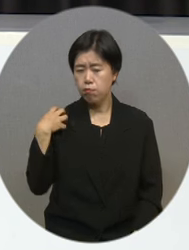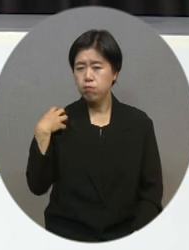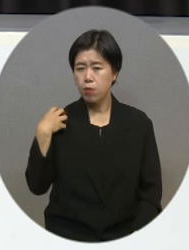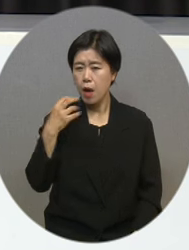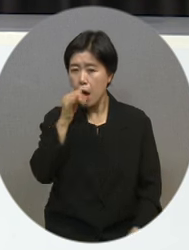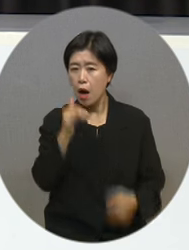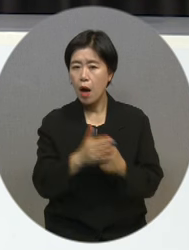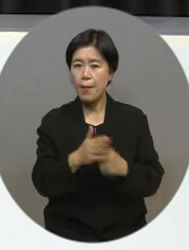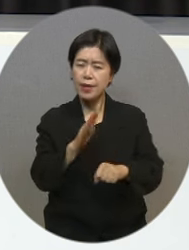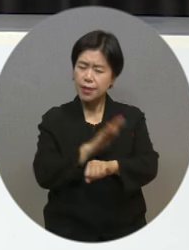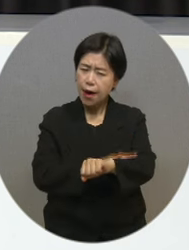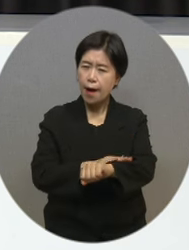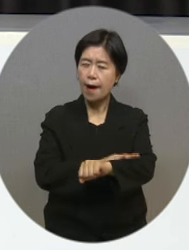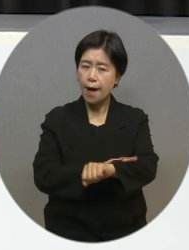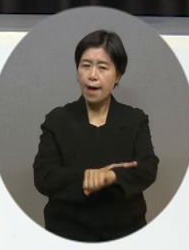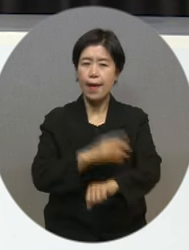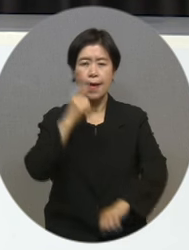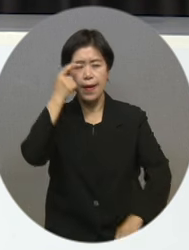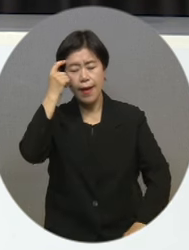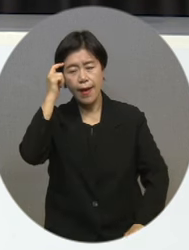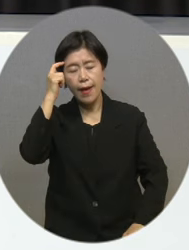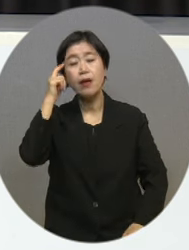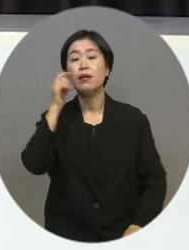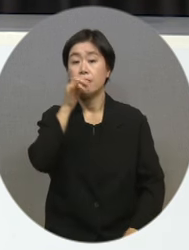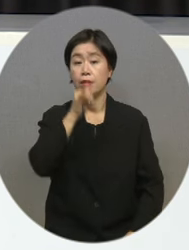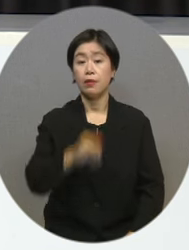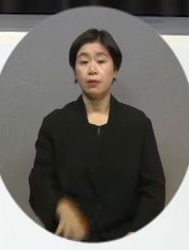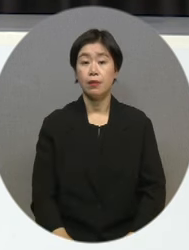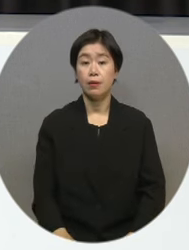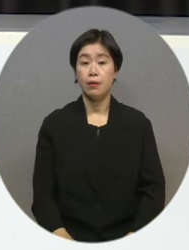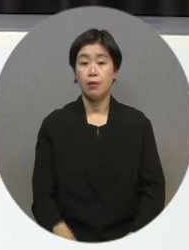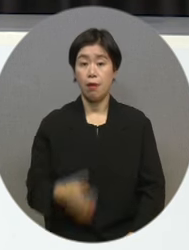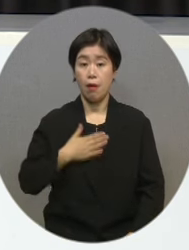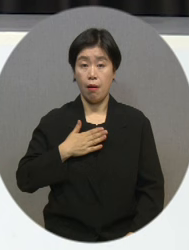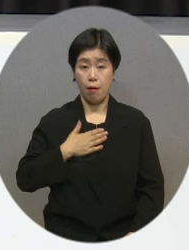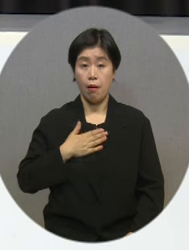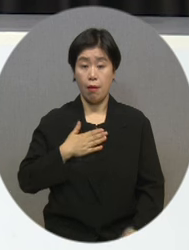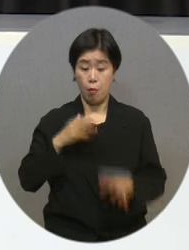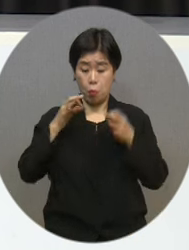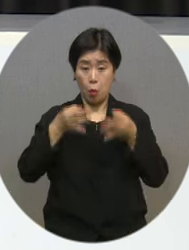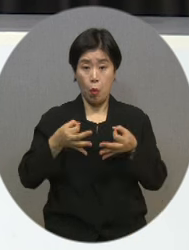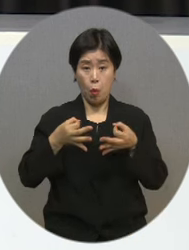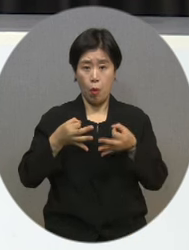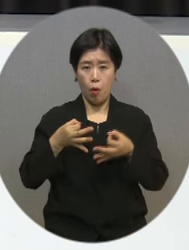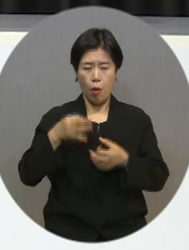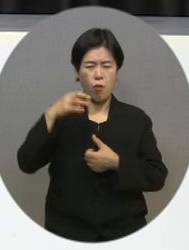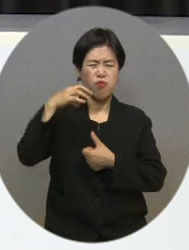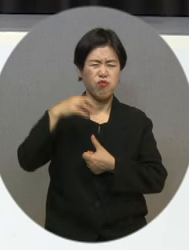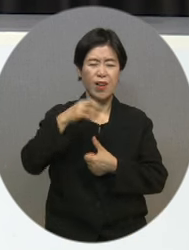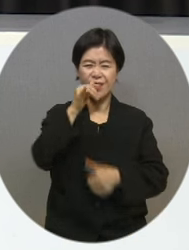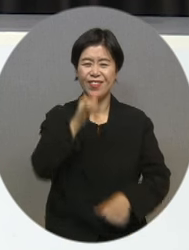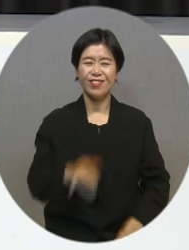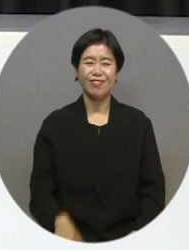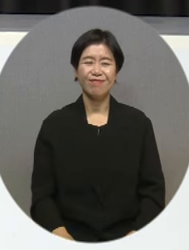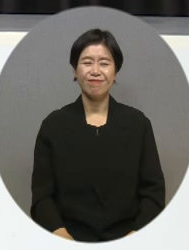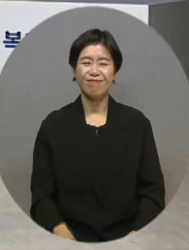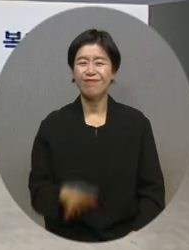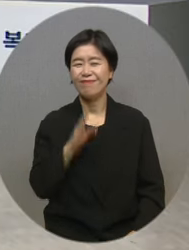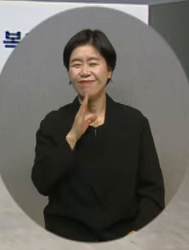아, 정말 잘해야 되는데, 라는 스스로의 그런 압박감이 상당히